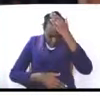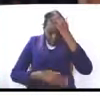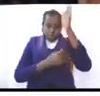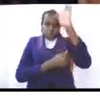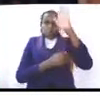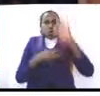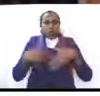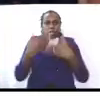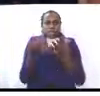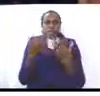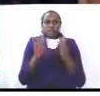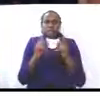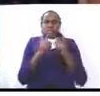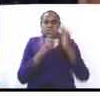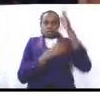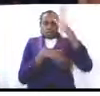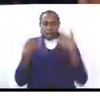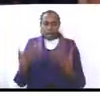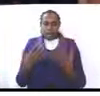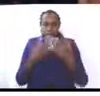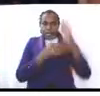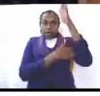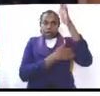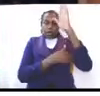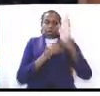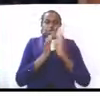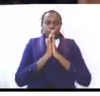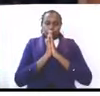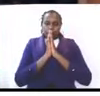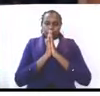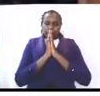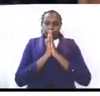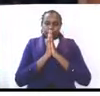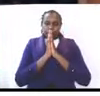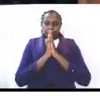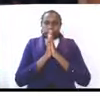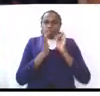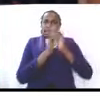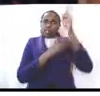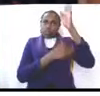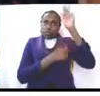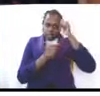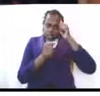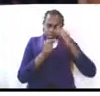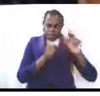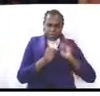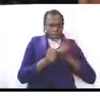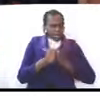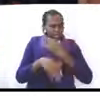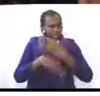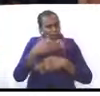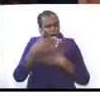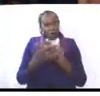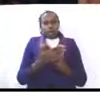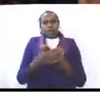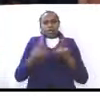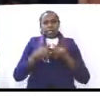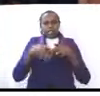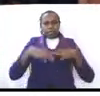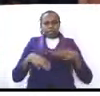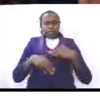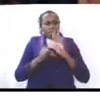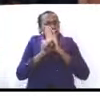tukijikabidhi mikononi mwako. Mungu twakuomba utukumbuke sisi sote, wale ambao